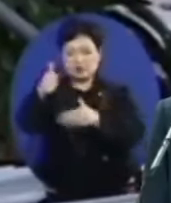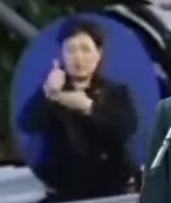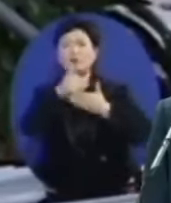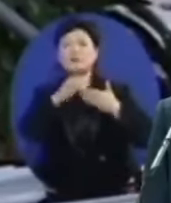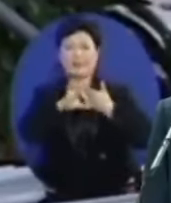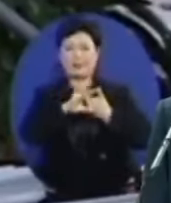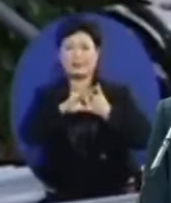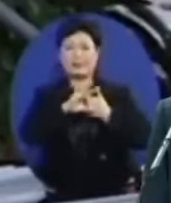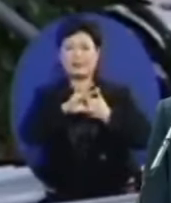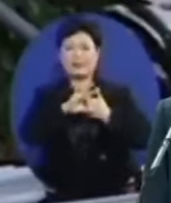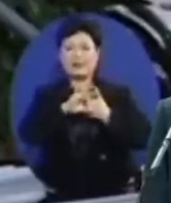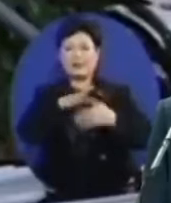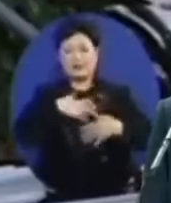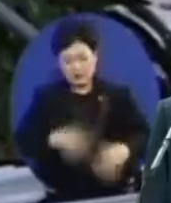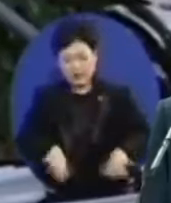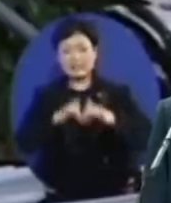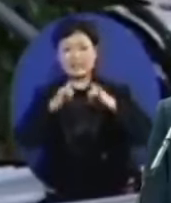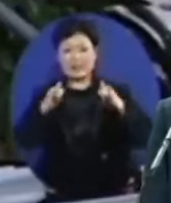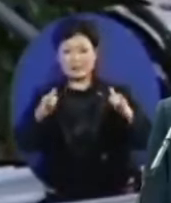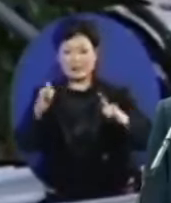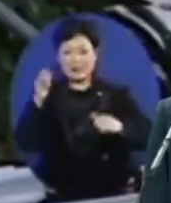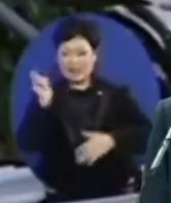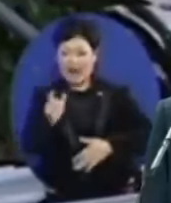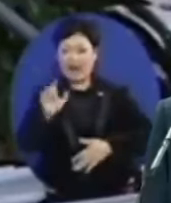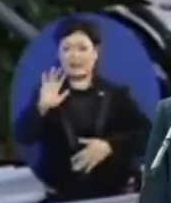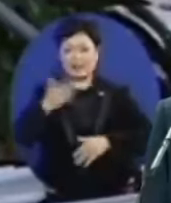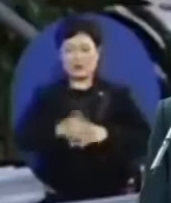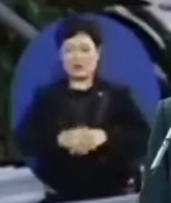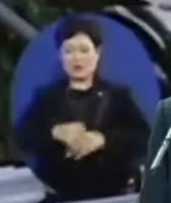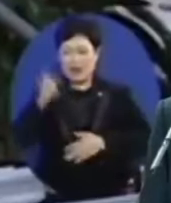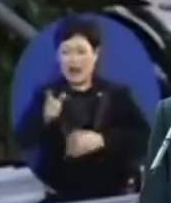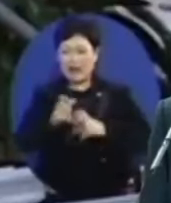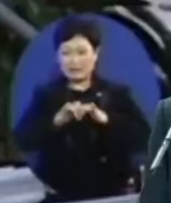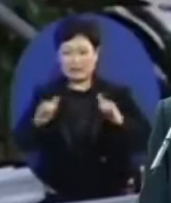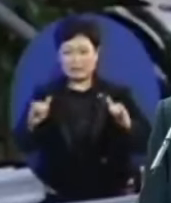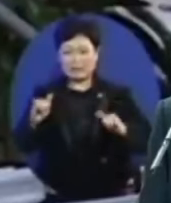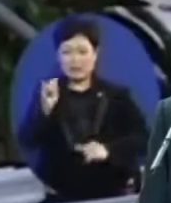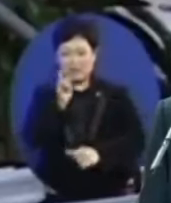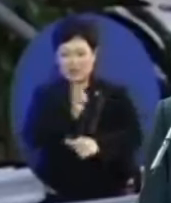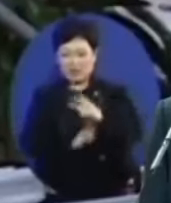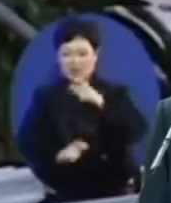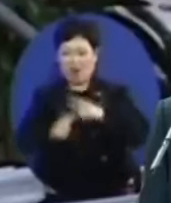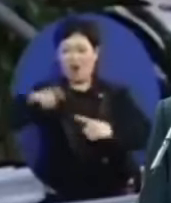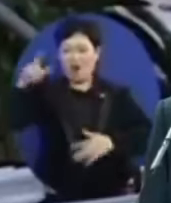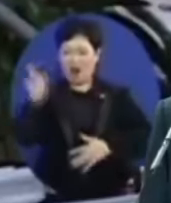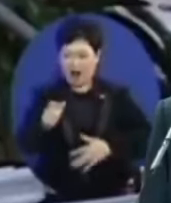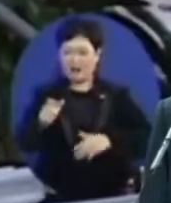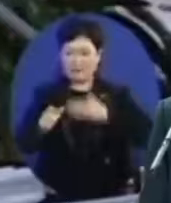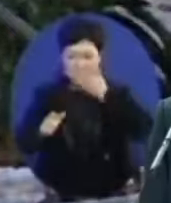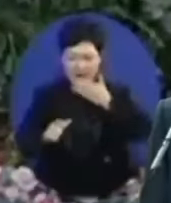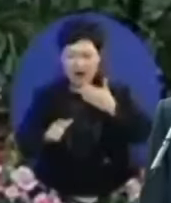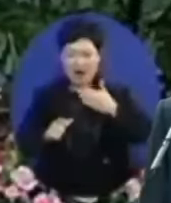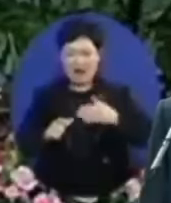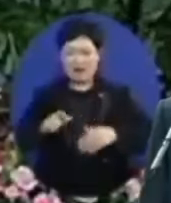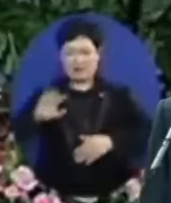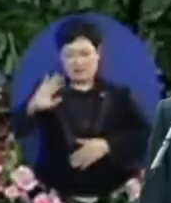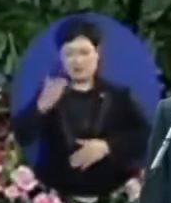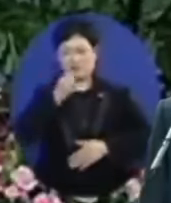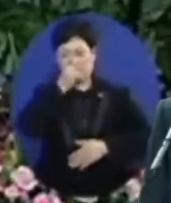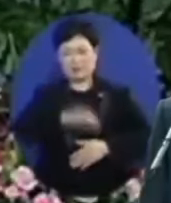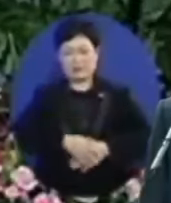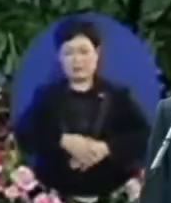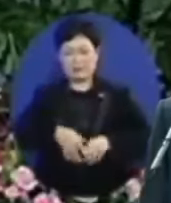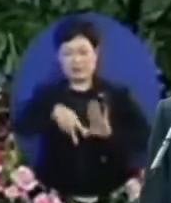모시면 연약한 사람이 강하게 되고 강한 사람은 얼마든지 더 강하게 될 수가 있다는 것입니다.